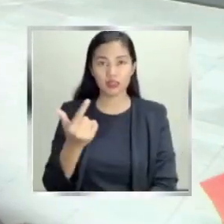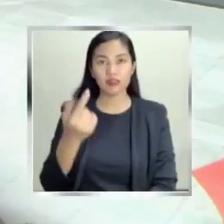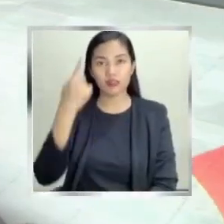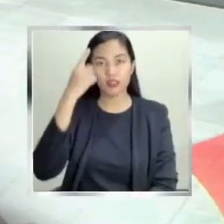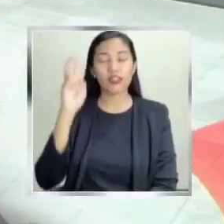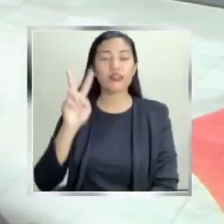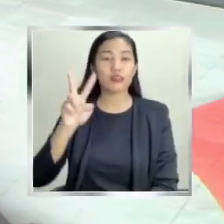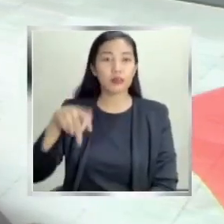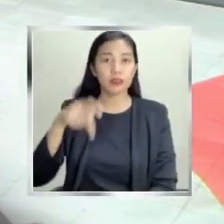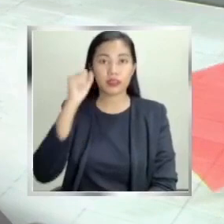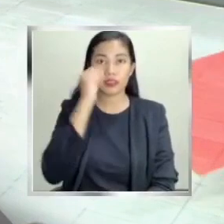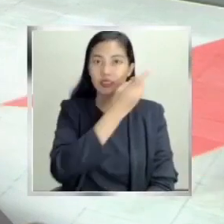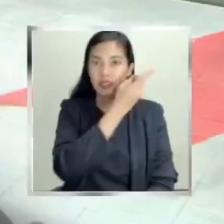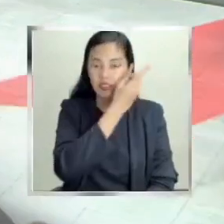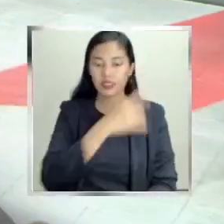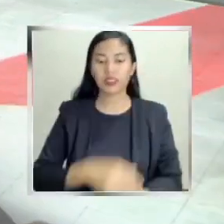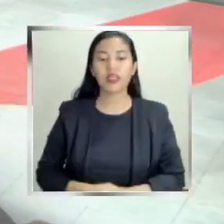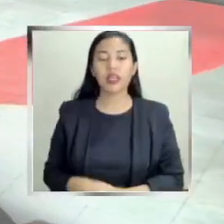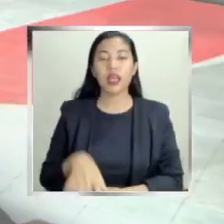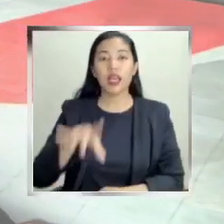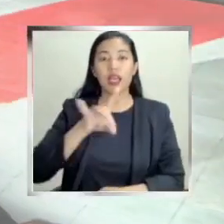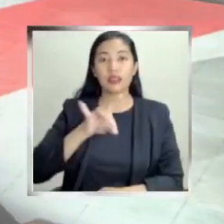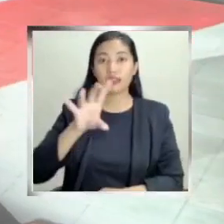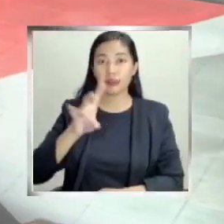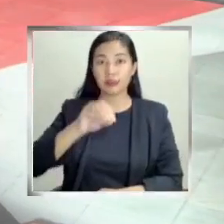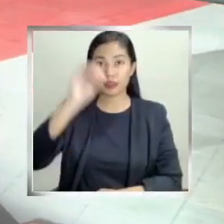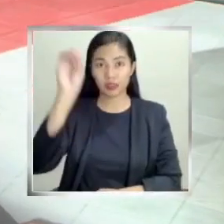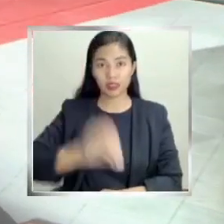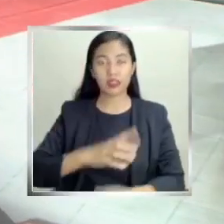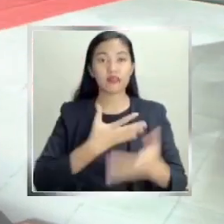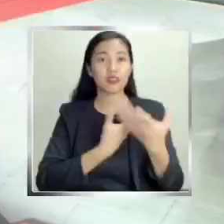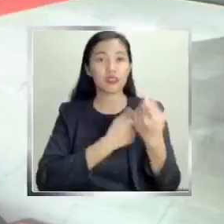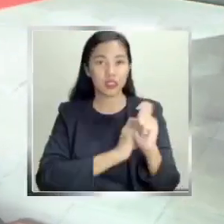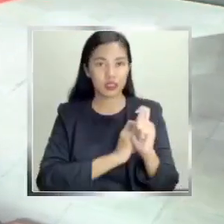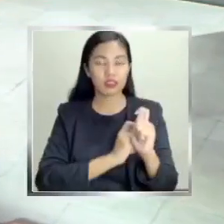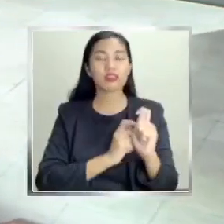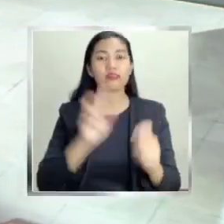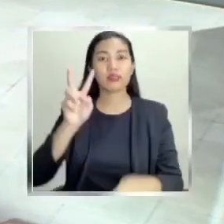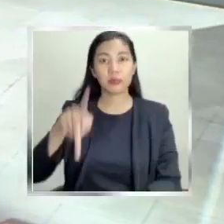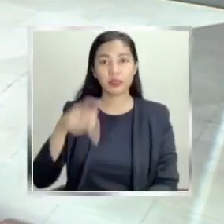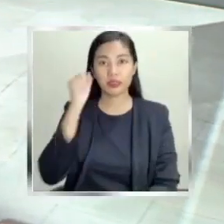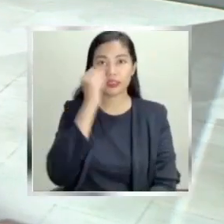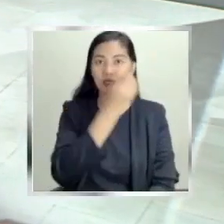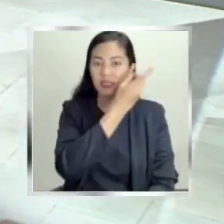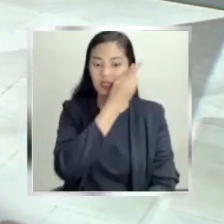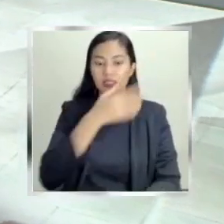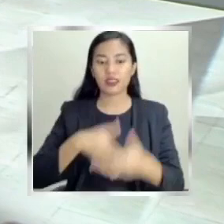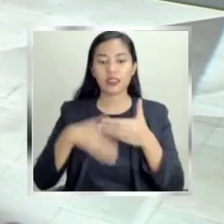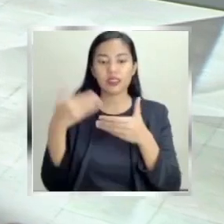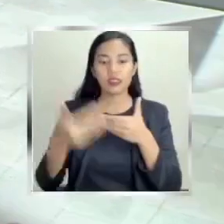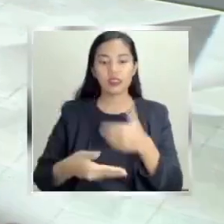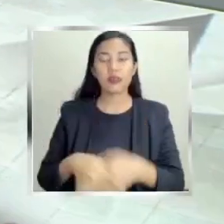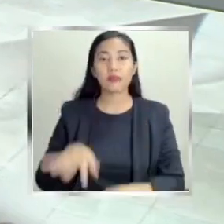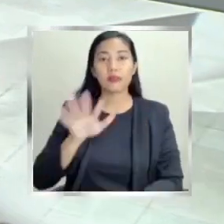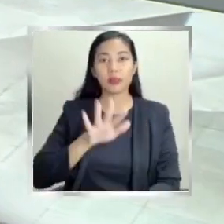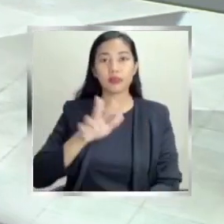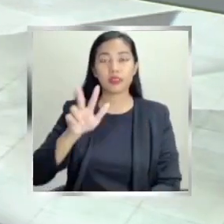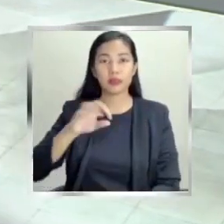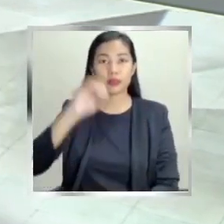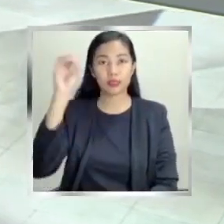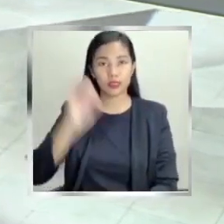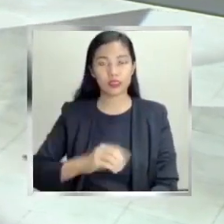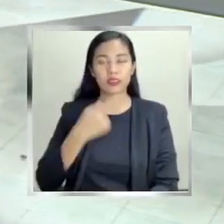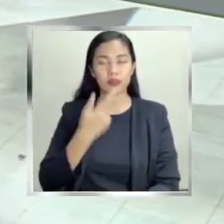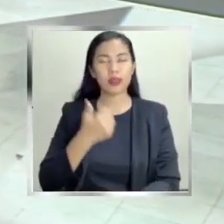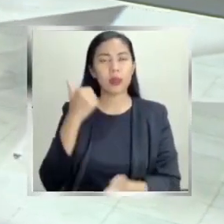ang nagtitiwala sa Vice Presidente. Samantala, 53% ang nagsabing aprobado nila ang performance